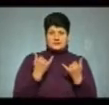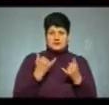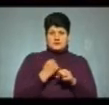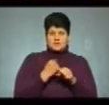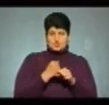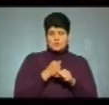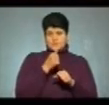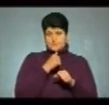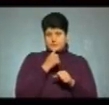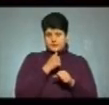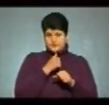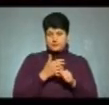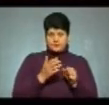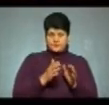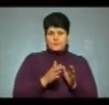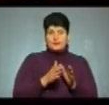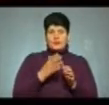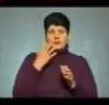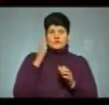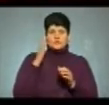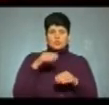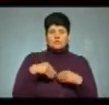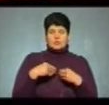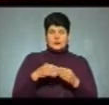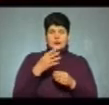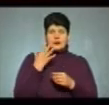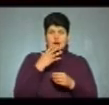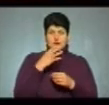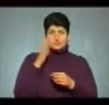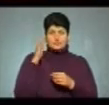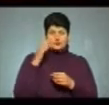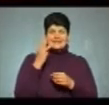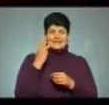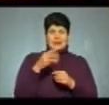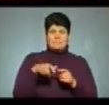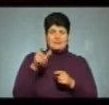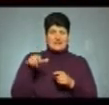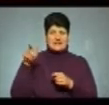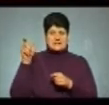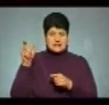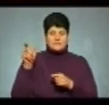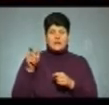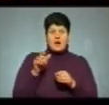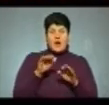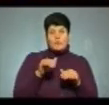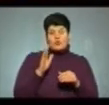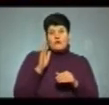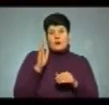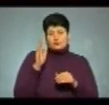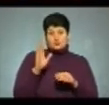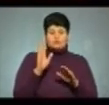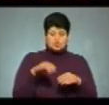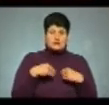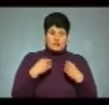працює в тестовому режимі на подачу гарячої води, подає він гарячу воду на 3 під'їзди, потім в майбутньому буде